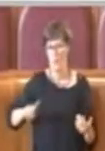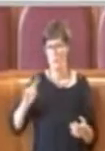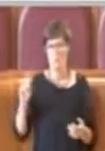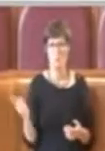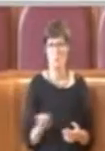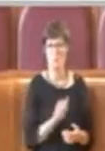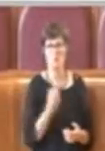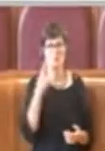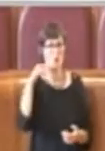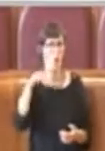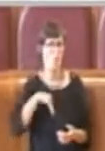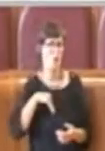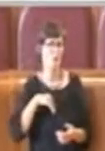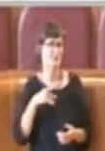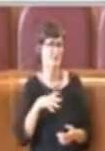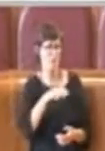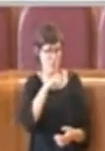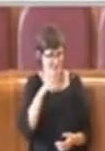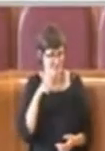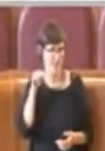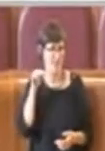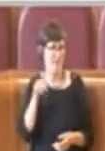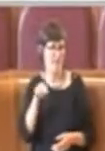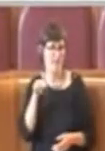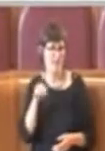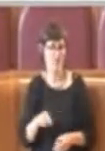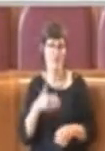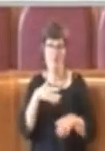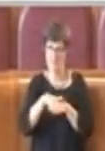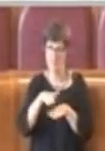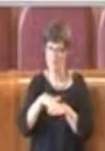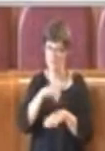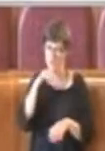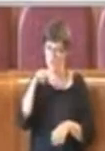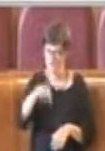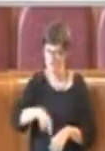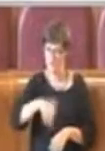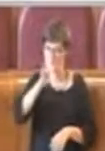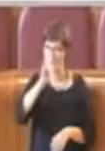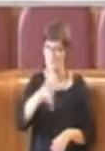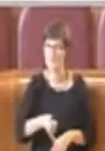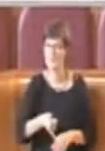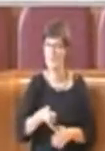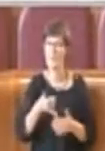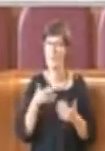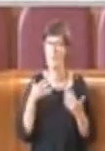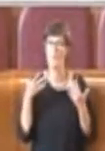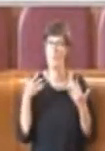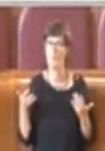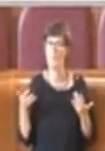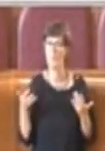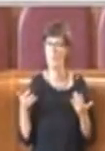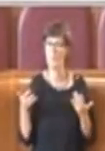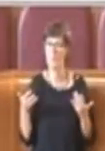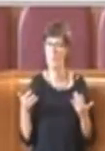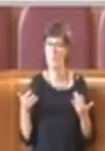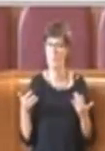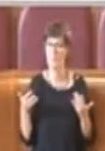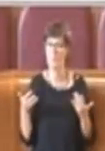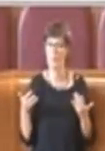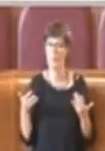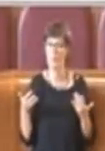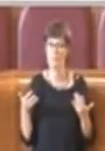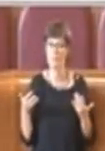stiamo lavorando sicuramente per capire come organizzare questo servizio, ma di fatto non è assolutamente